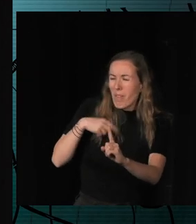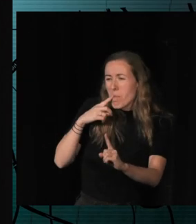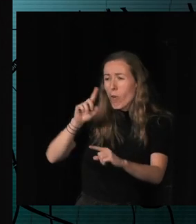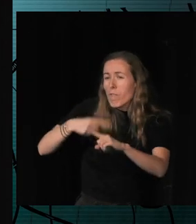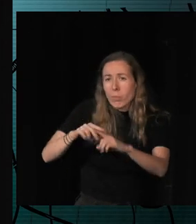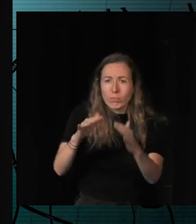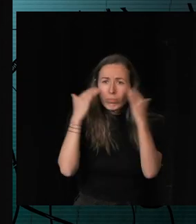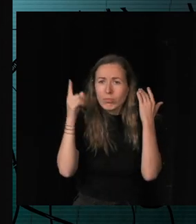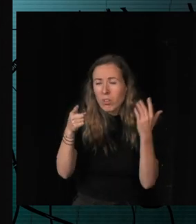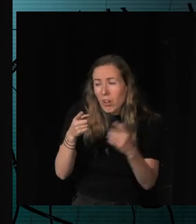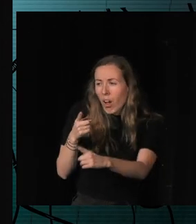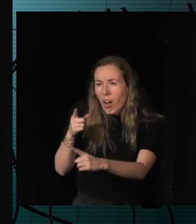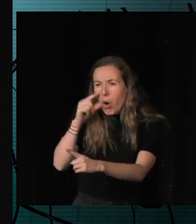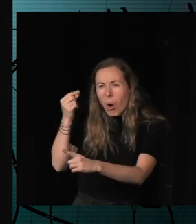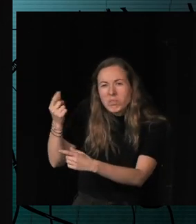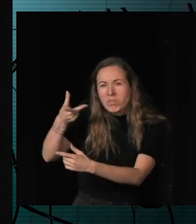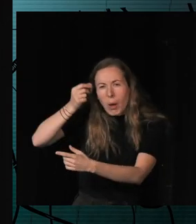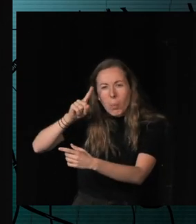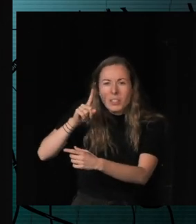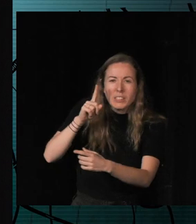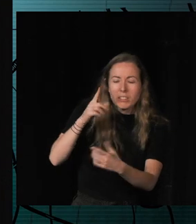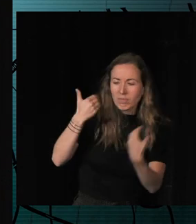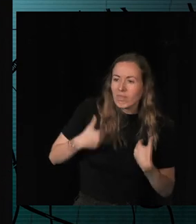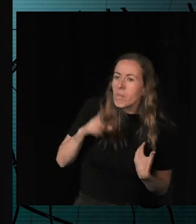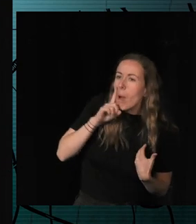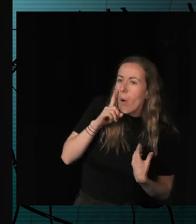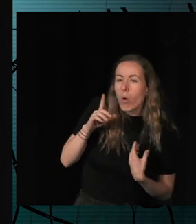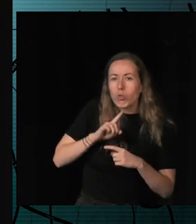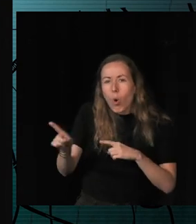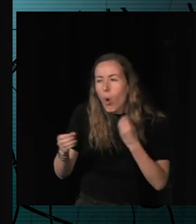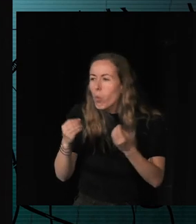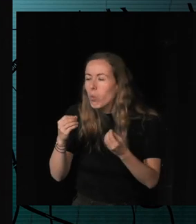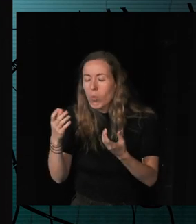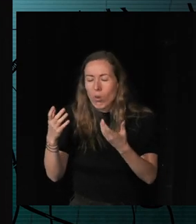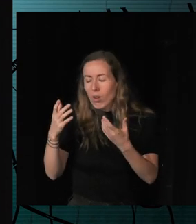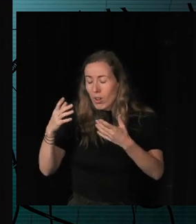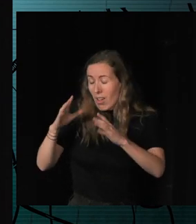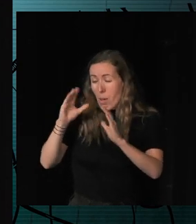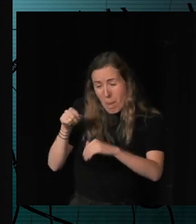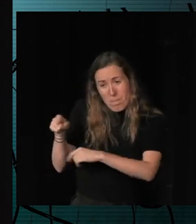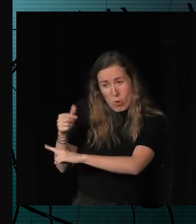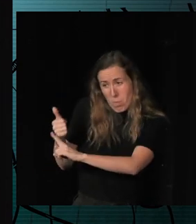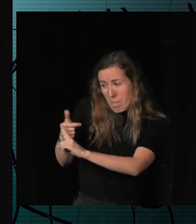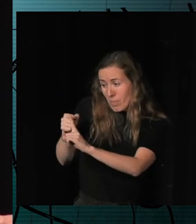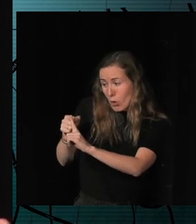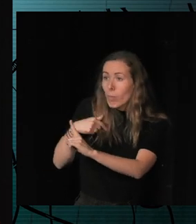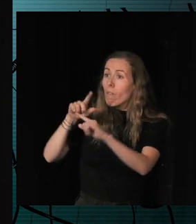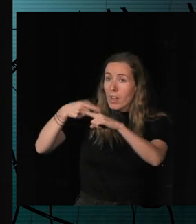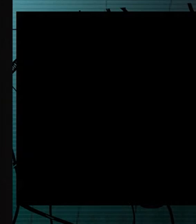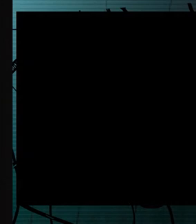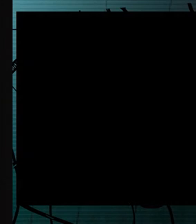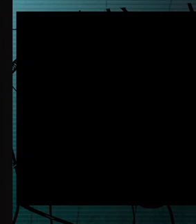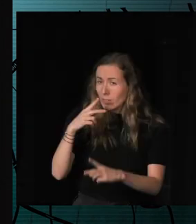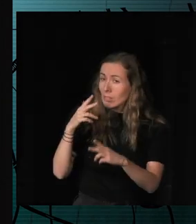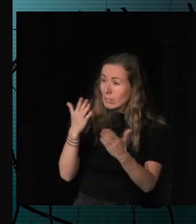mère ou peu importe parce que il y a des trucs qui sont super bien faits donc comme quoi même avec une intention qui est un peu maladroite et un peu euh un